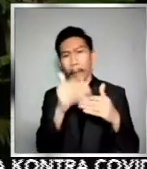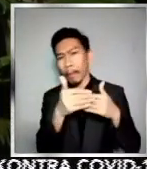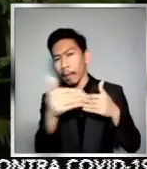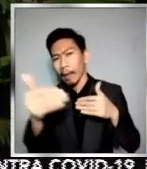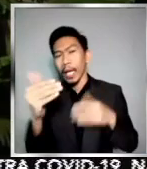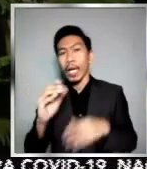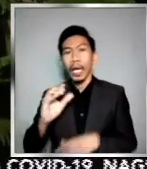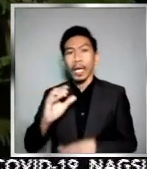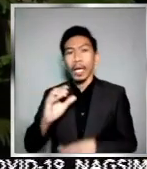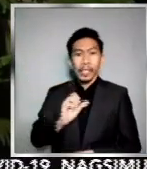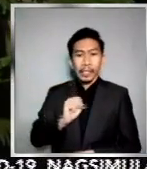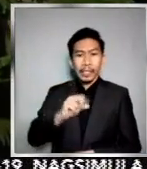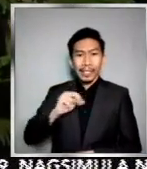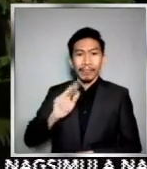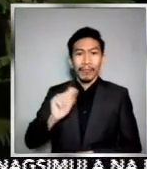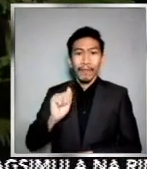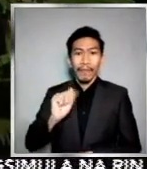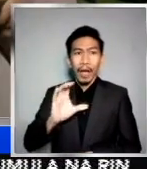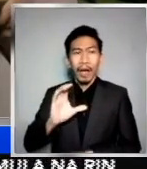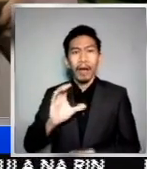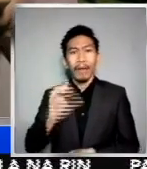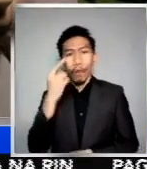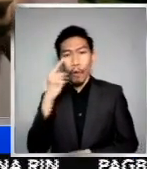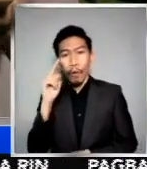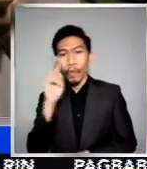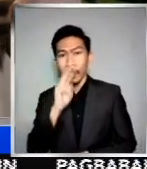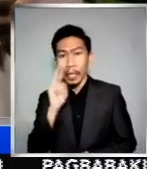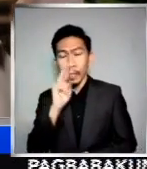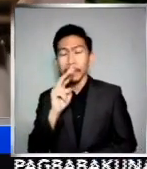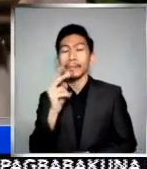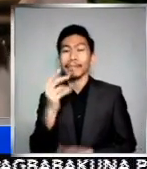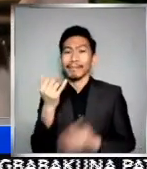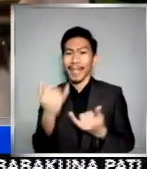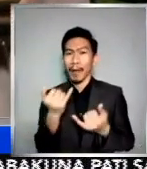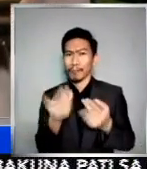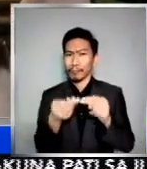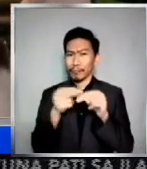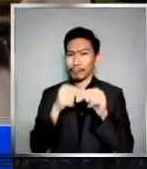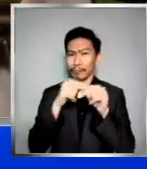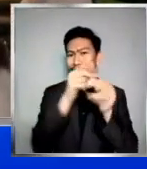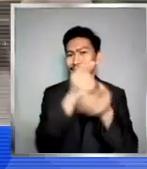Central Visayas ngayong linggo. Ivan? Maraming salamat, Luan May Rondina.